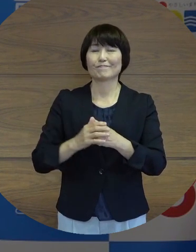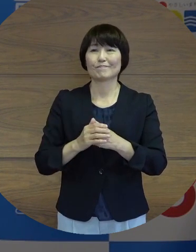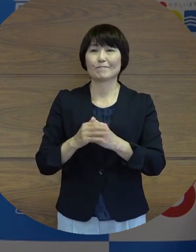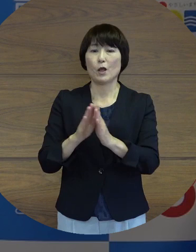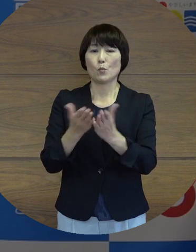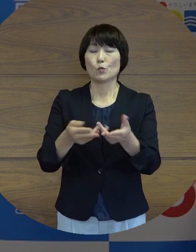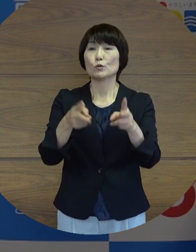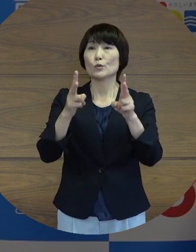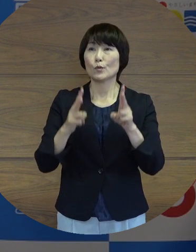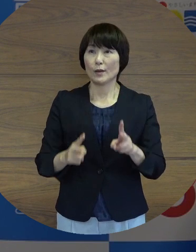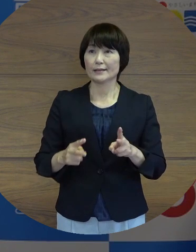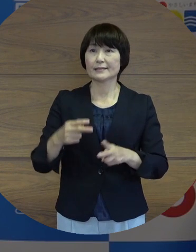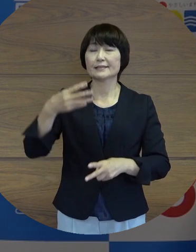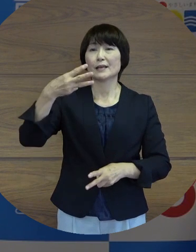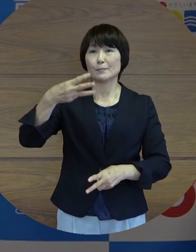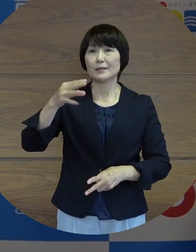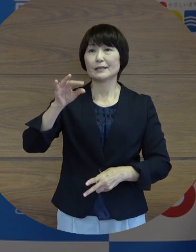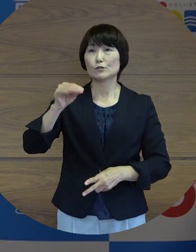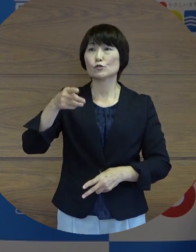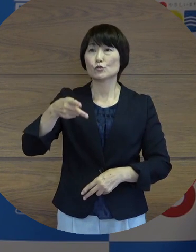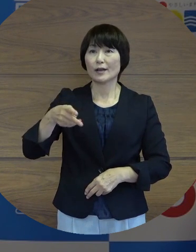本橋みつはちゃん、